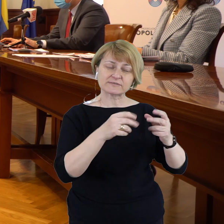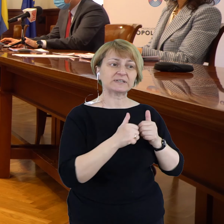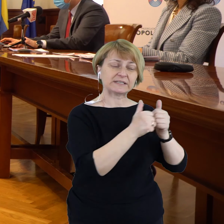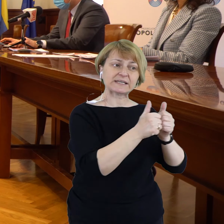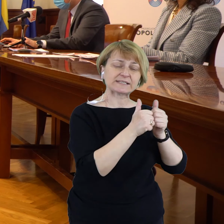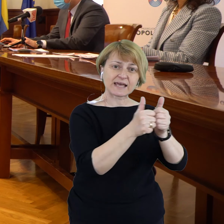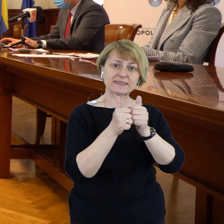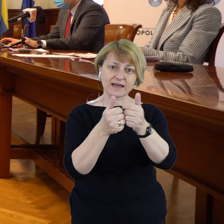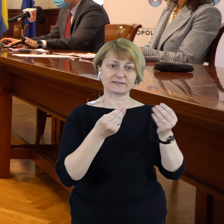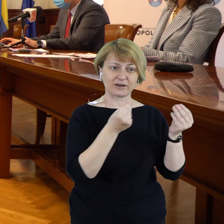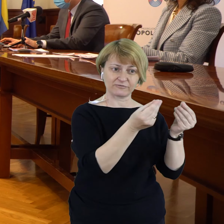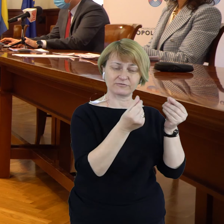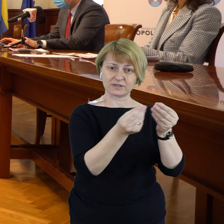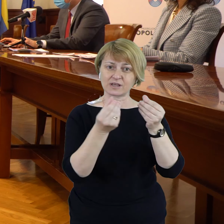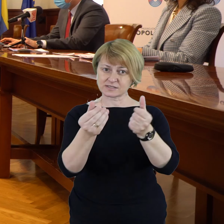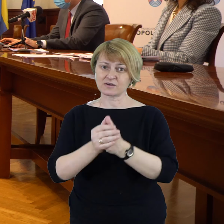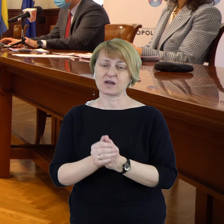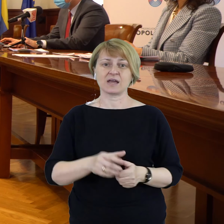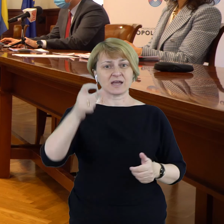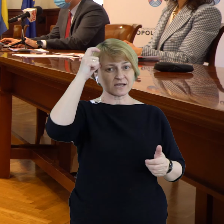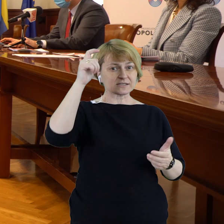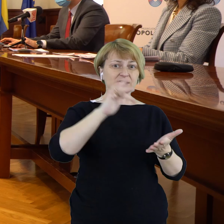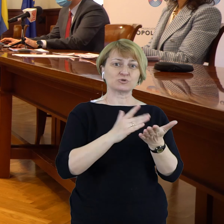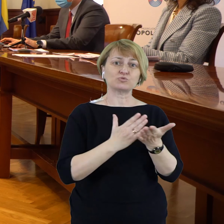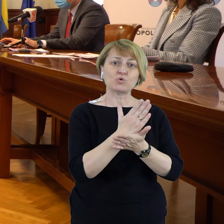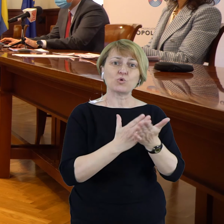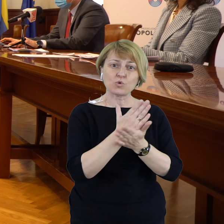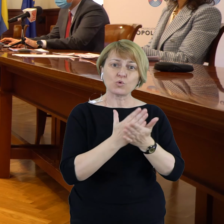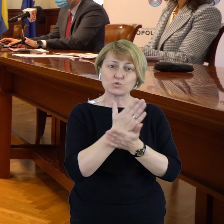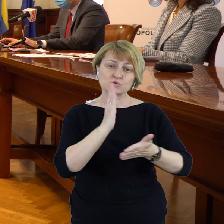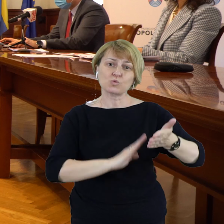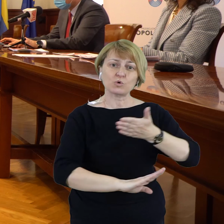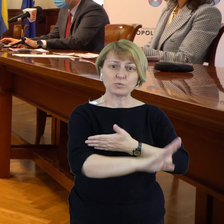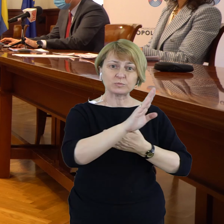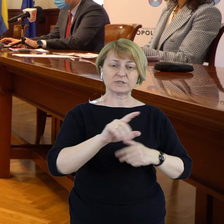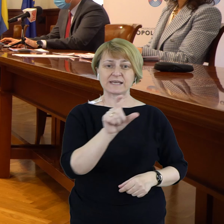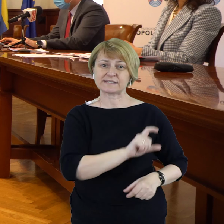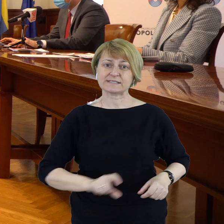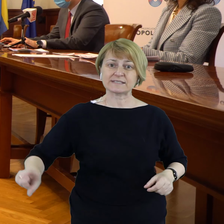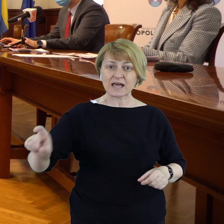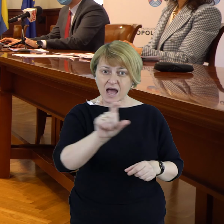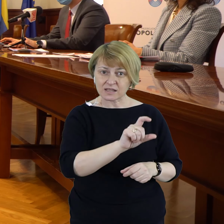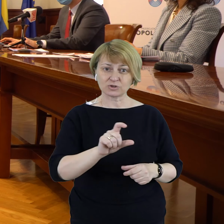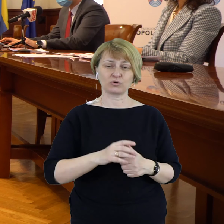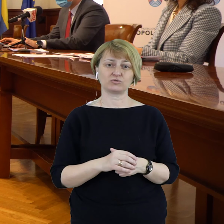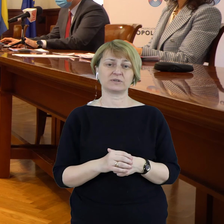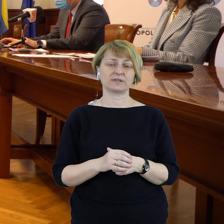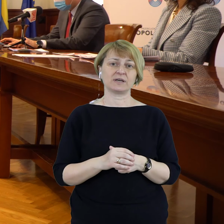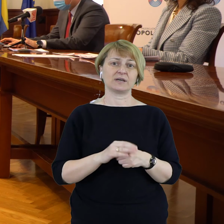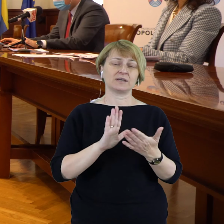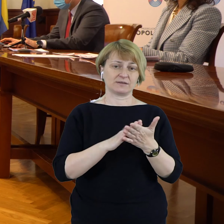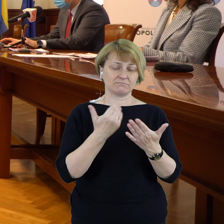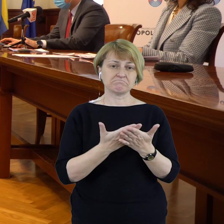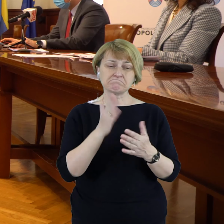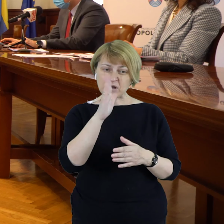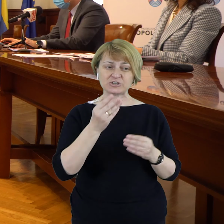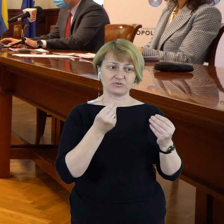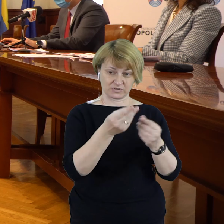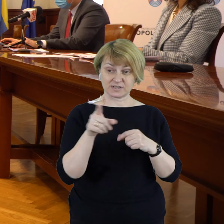na inwestycje. Ja wcześniej mówiłem o tych celach inwestycyjnych, między innymi Centrum Usług Publicznych, ale również Stadion Opolski